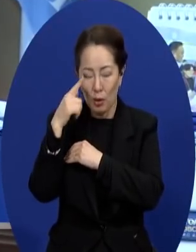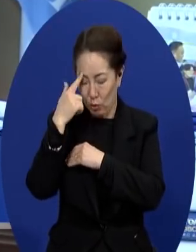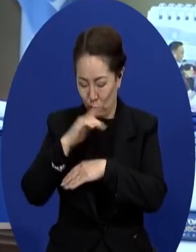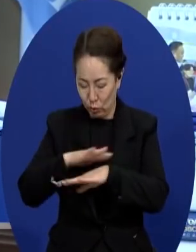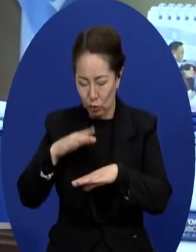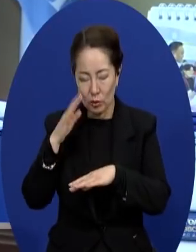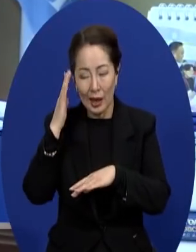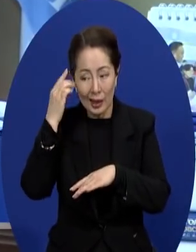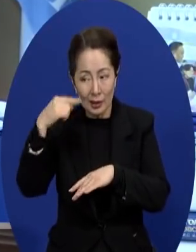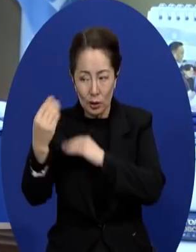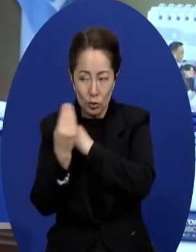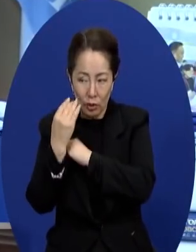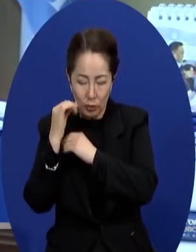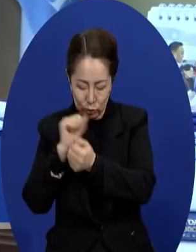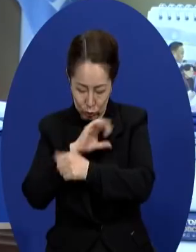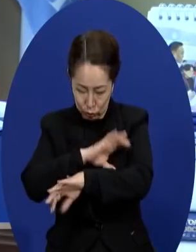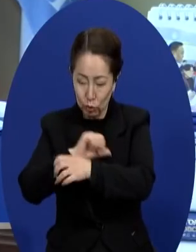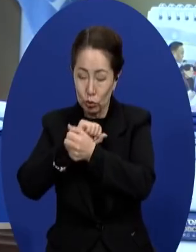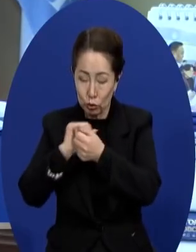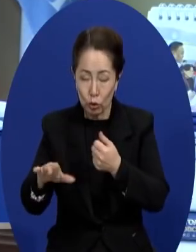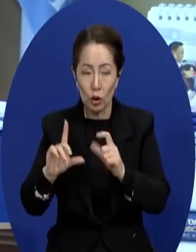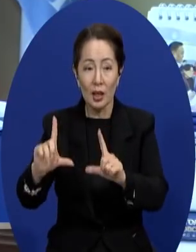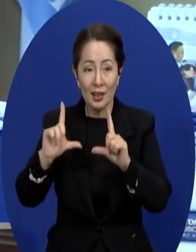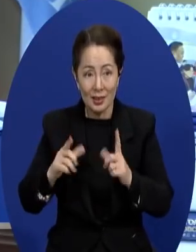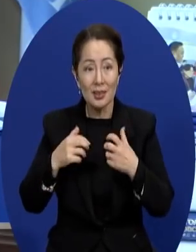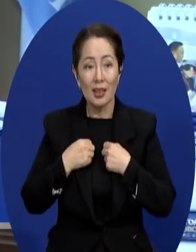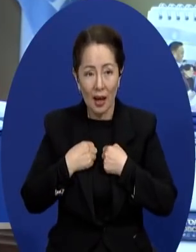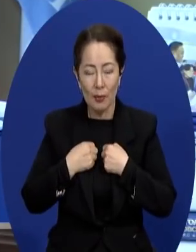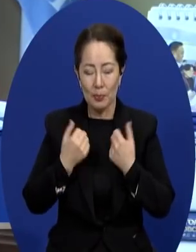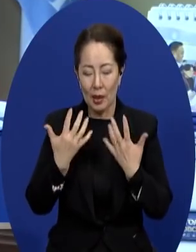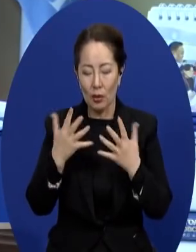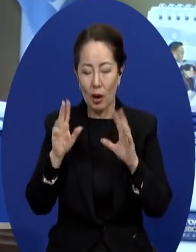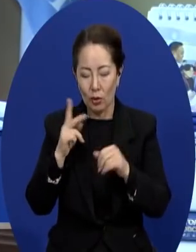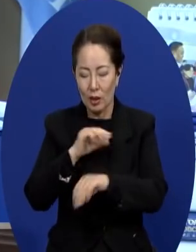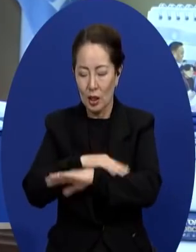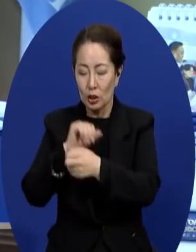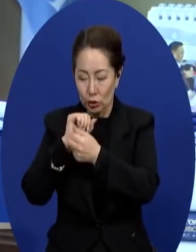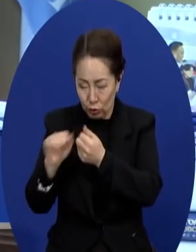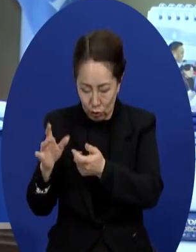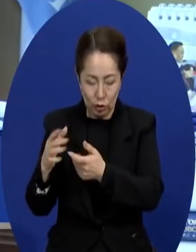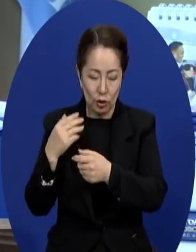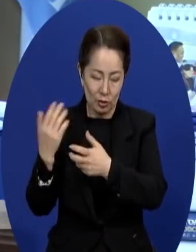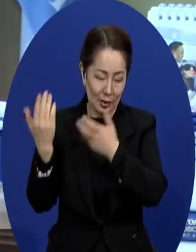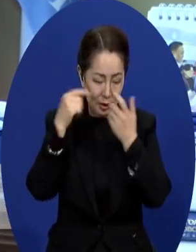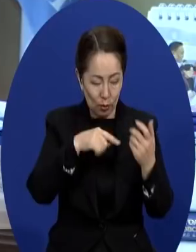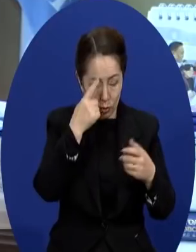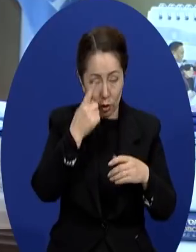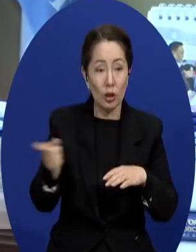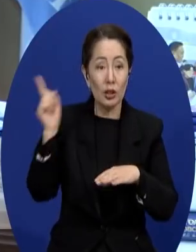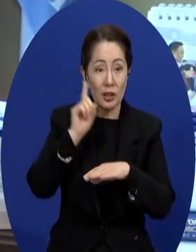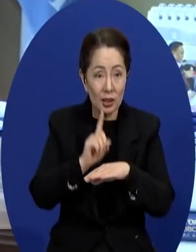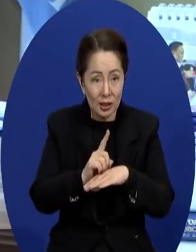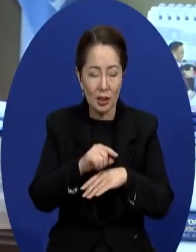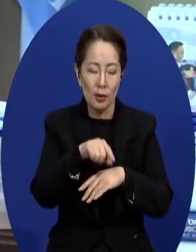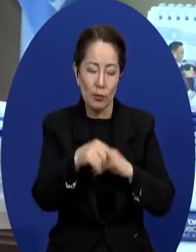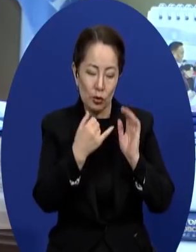яг тэр тухайн улс орнодоо төгсөөд одоо ажиллах гэрчлэгээ аваад гэсэн үг тийм ээ. Бол шалталтаа өгчөөд ирэх хугацаа нь яг Монголын